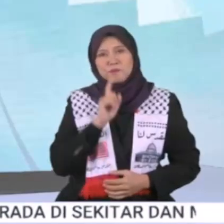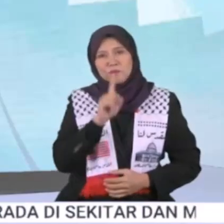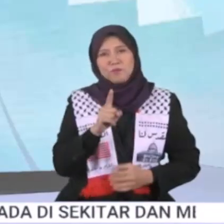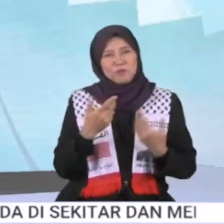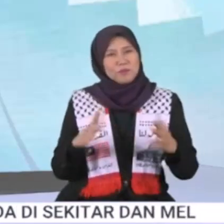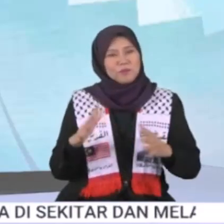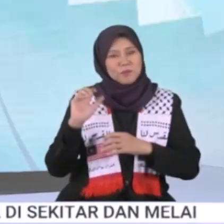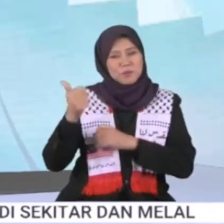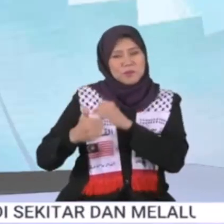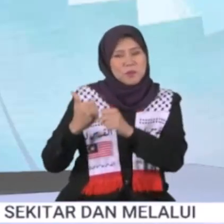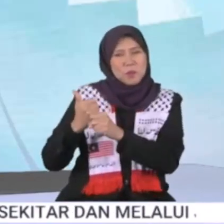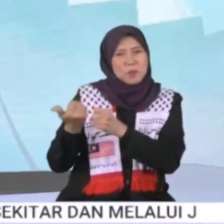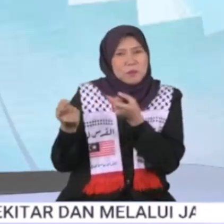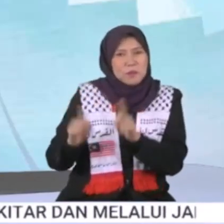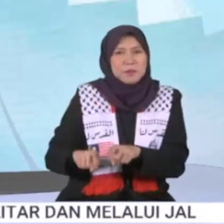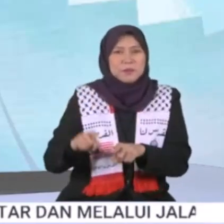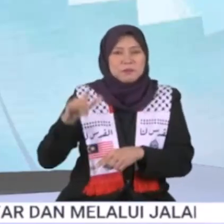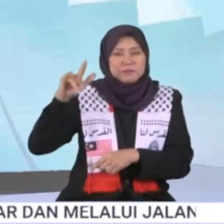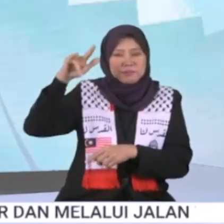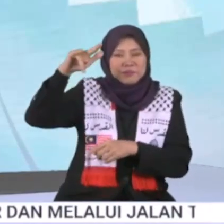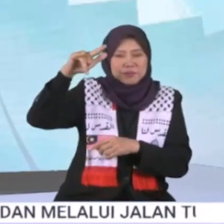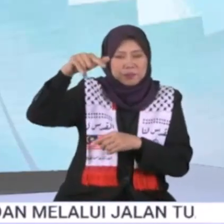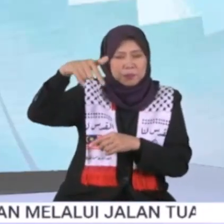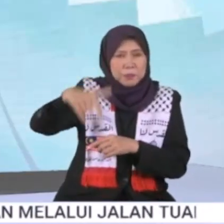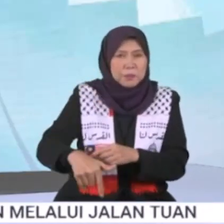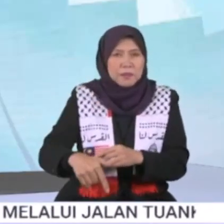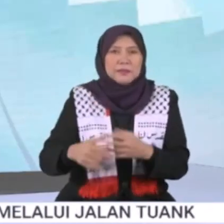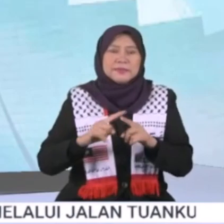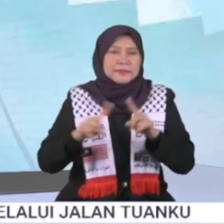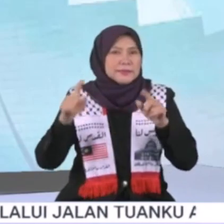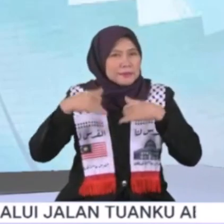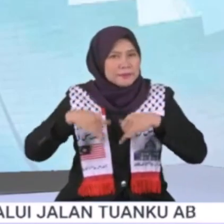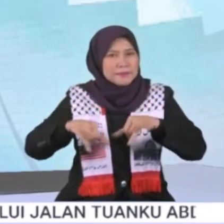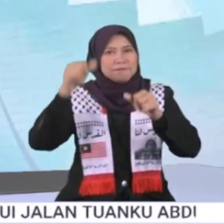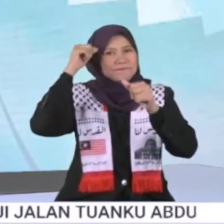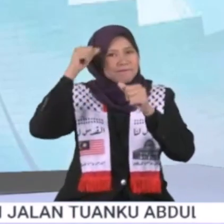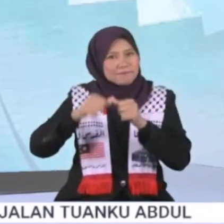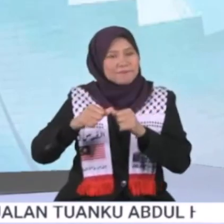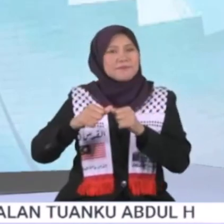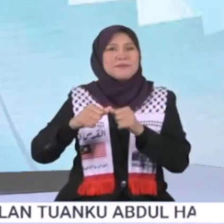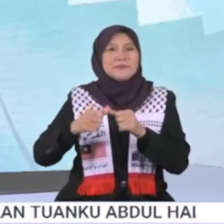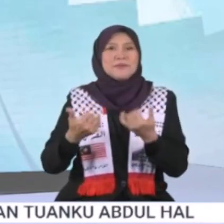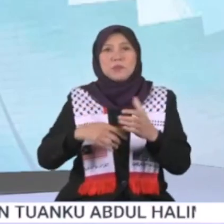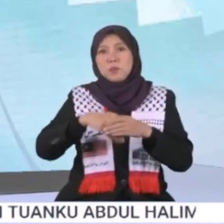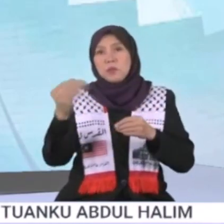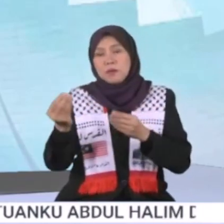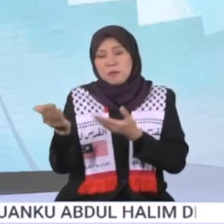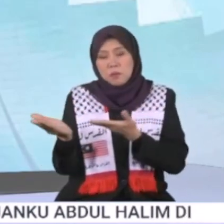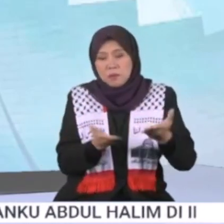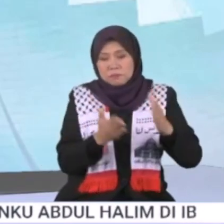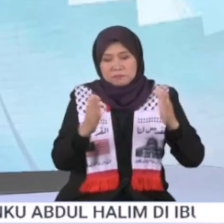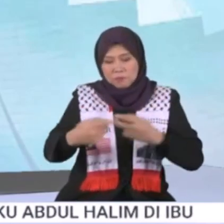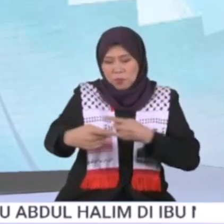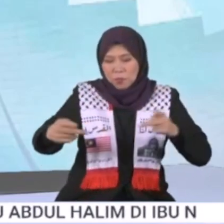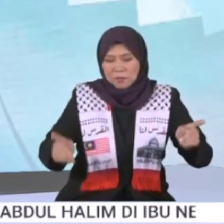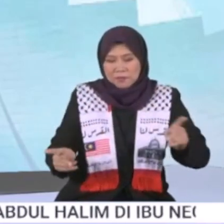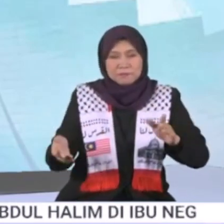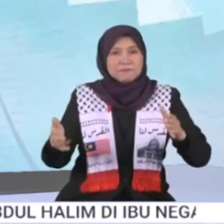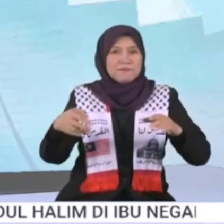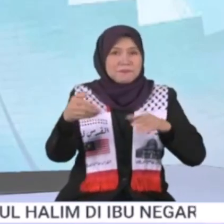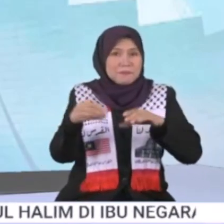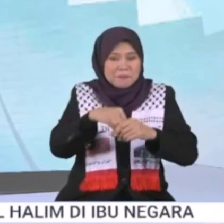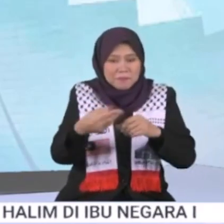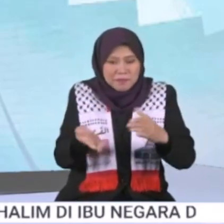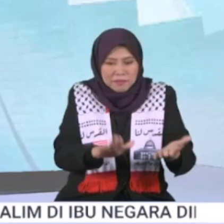Walaupun sedekat berlalu, tragedi MH17 terus segar dalam ingatan. Membawa keluar mayat dan kotak hitam dari Donetsk, timur